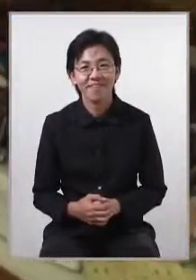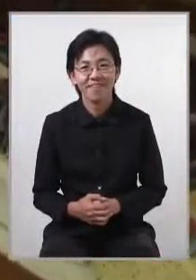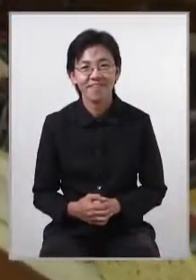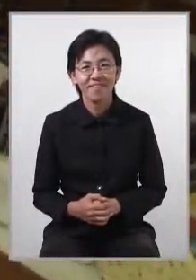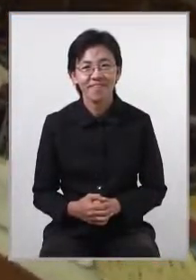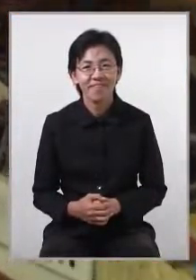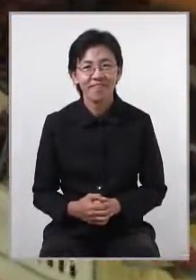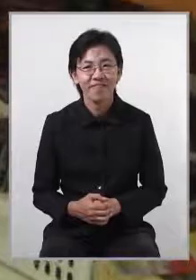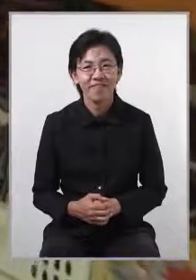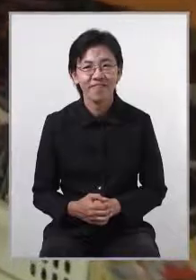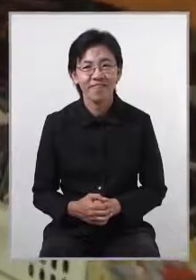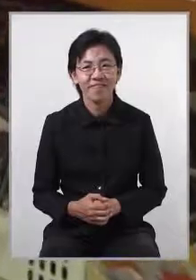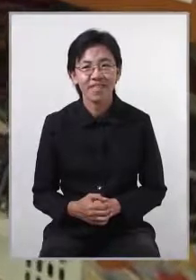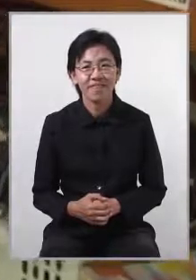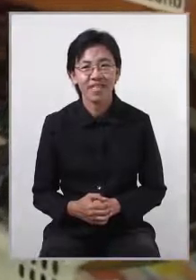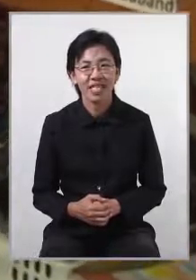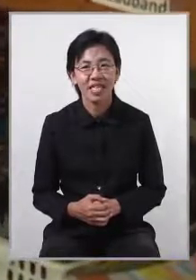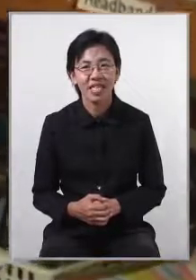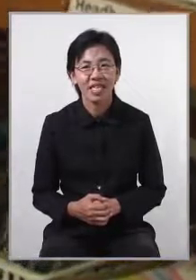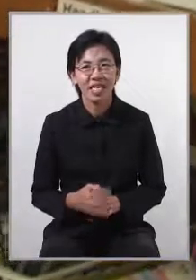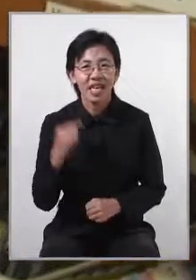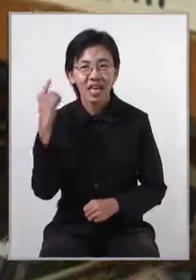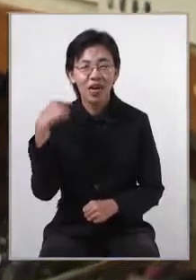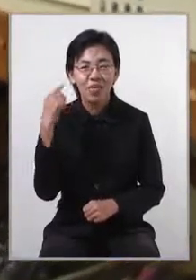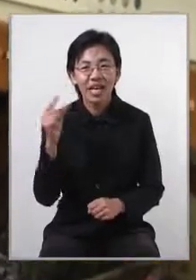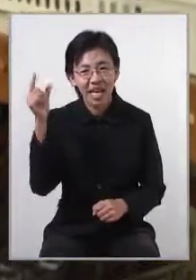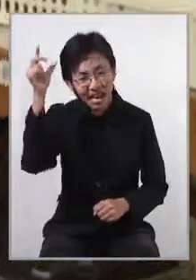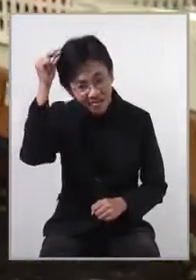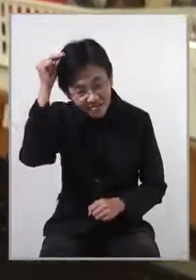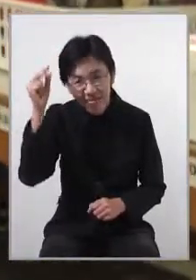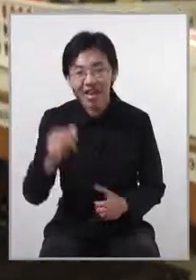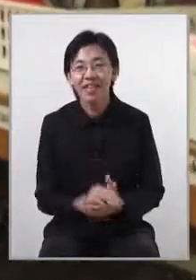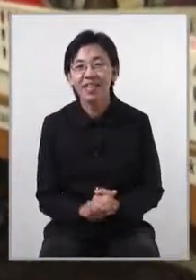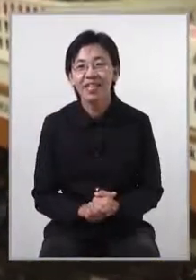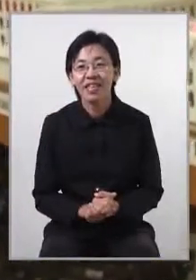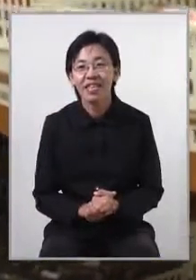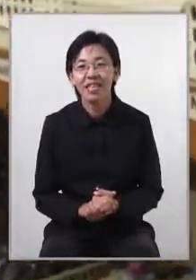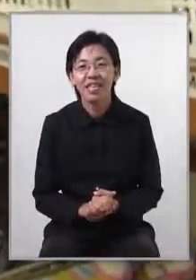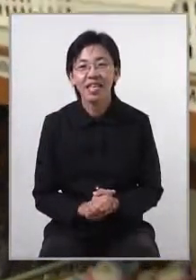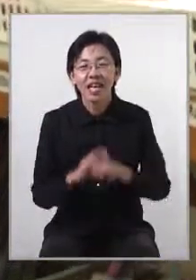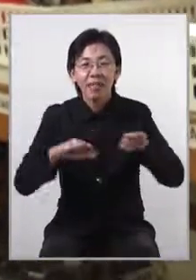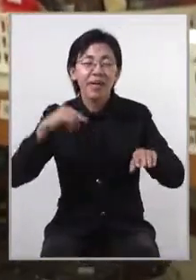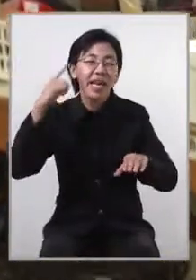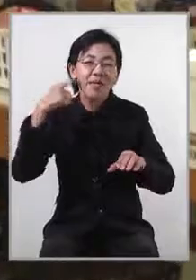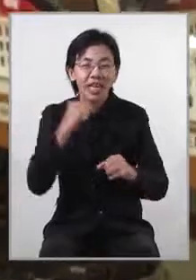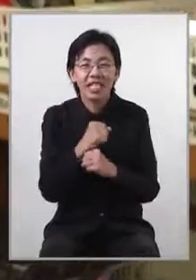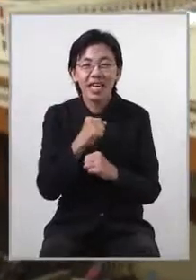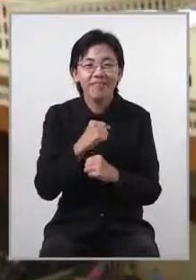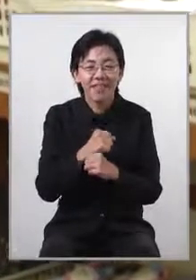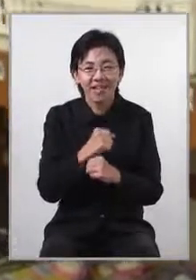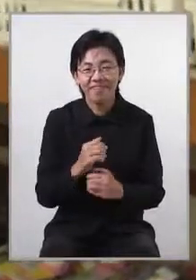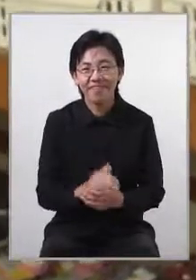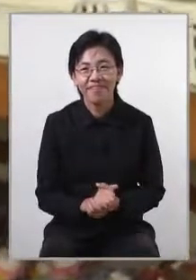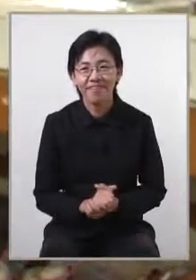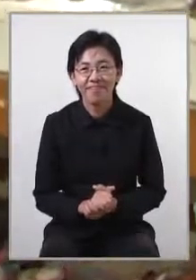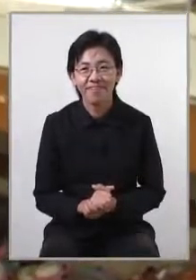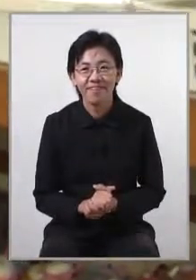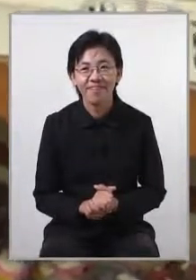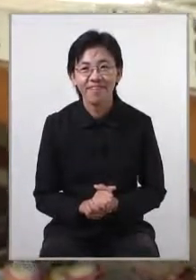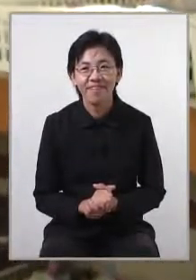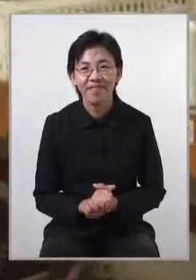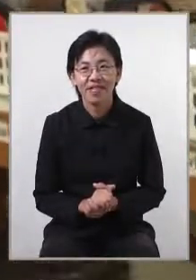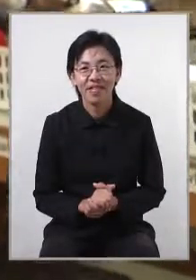อันนี้ที่คาดผมของคุณผู้หญิง ค นที่ทอเนี่ยนะฮะเป็นเด็กผู้หญิงทออยู่ที่บ้านตอนเด็กๆ เข